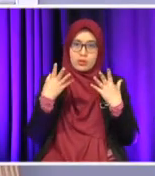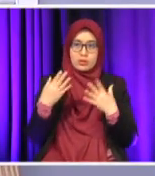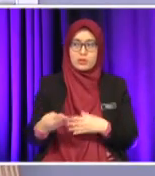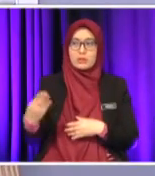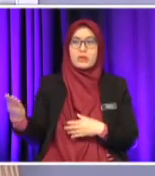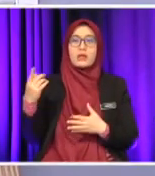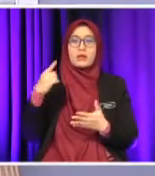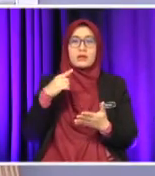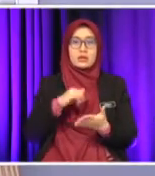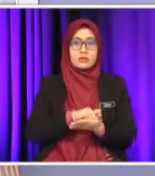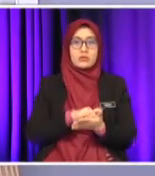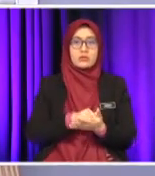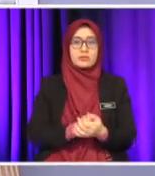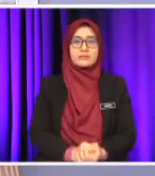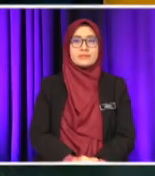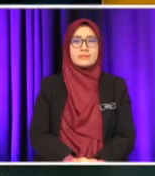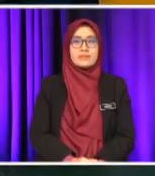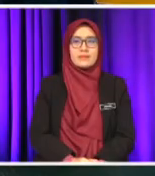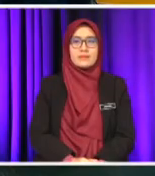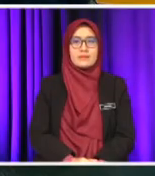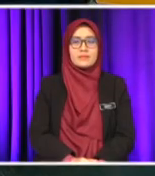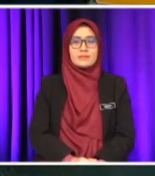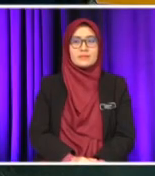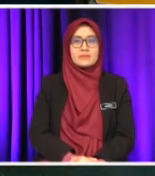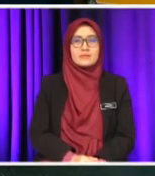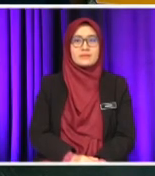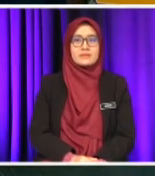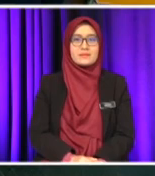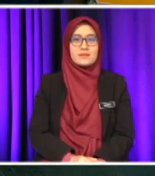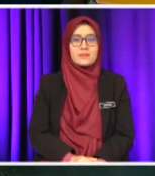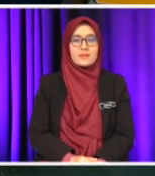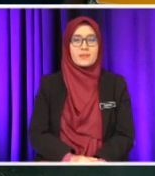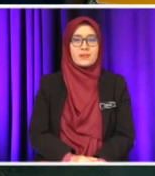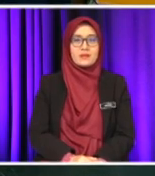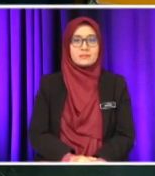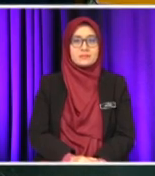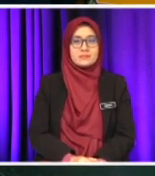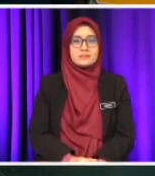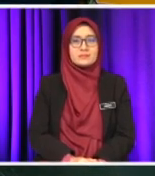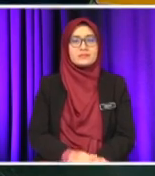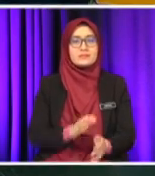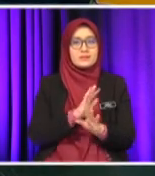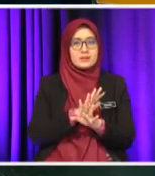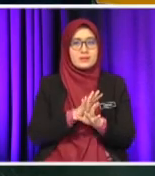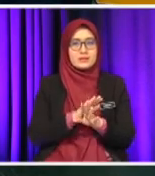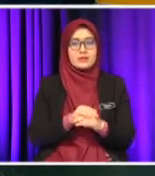pergudangan lah tapi tidaklah bermaksud pegudangan itu dalam skala yang besar